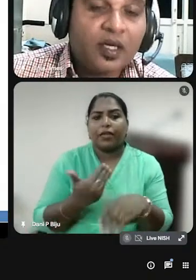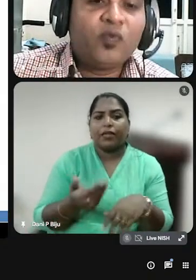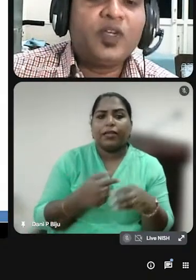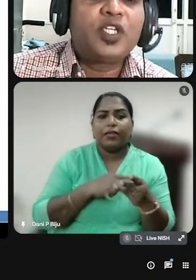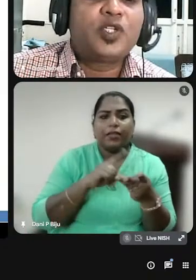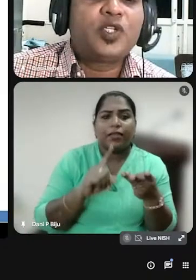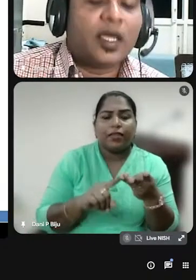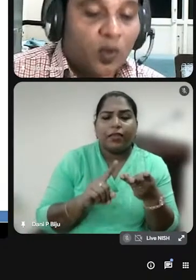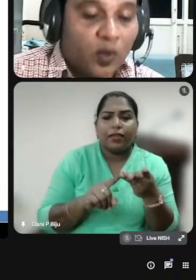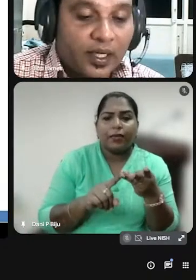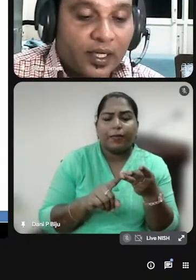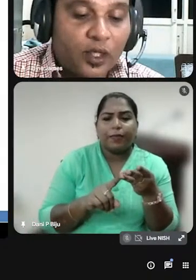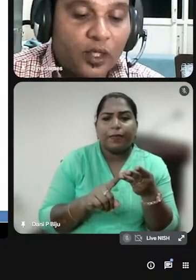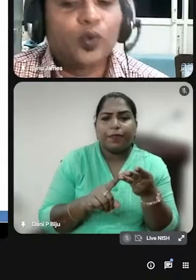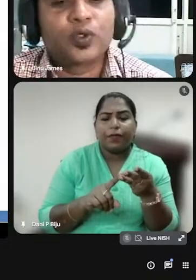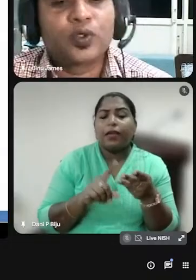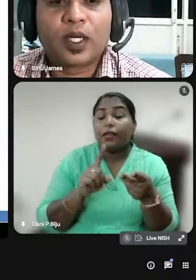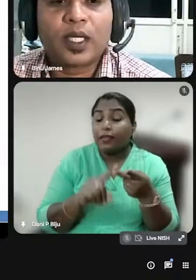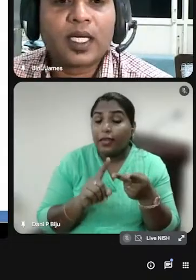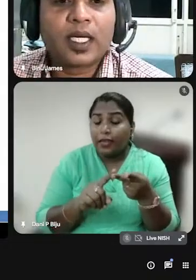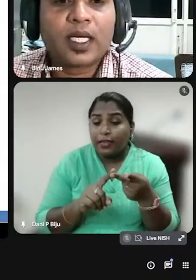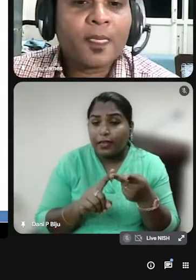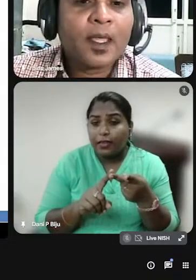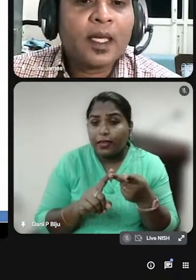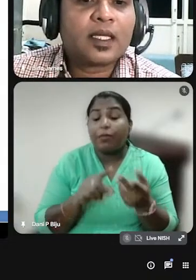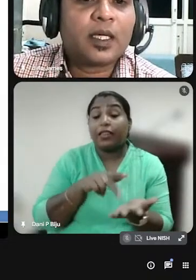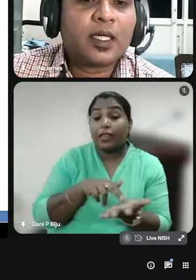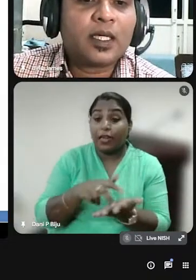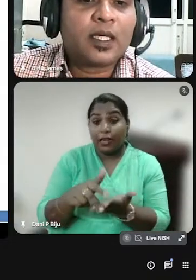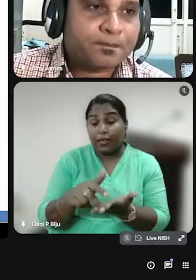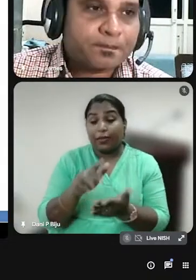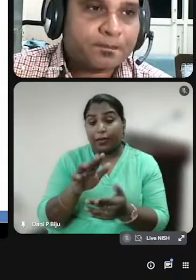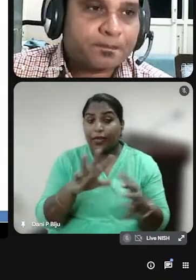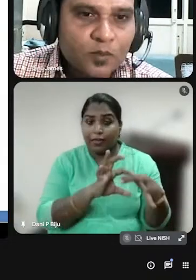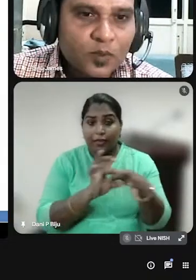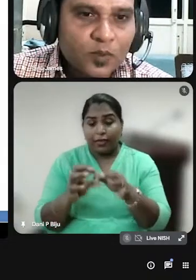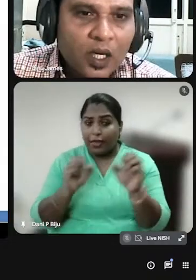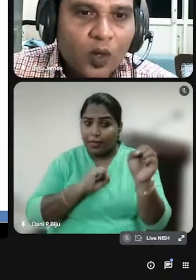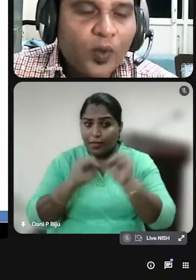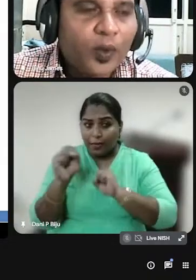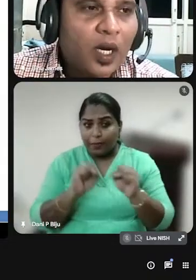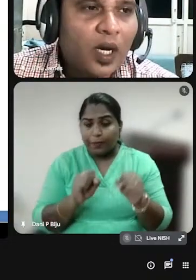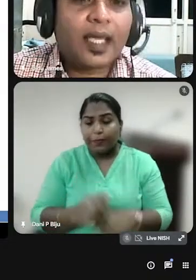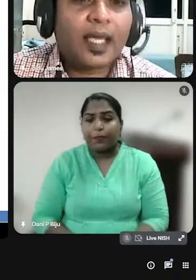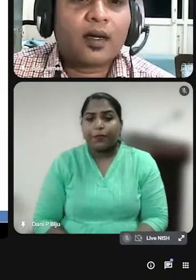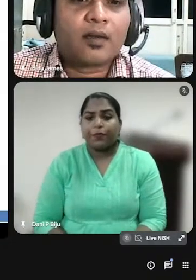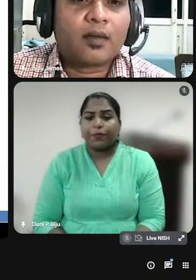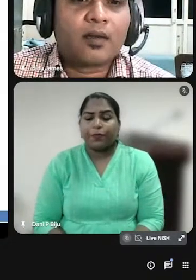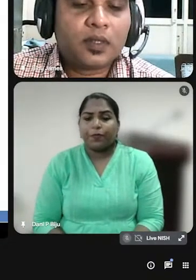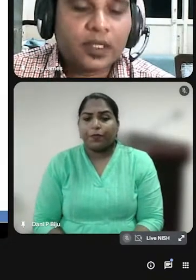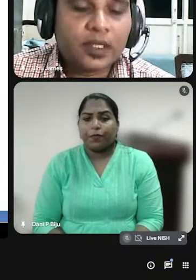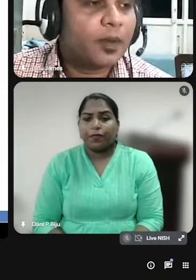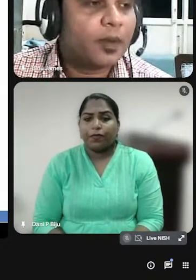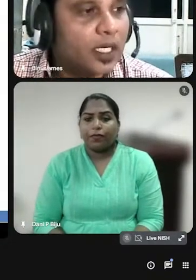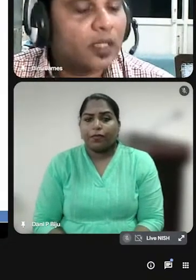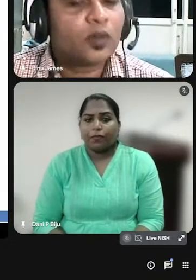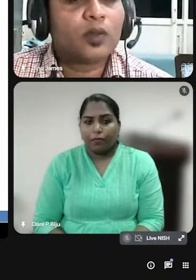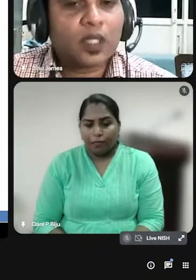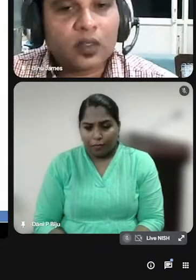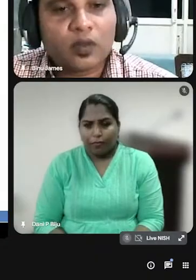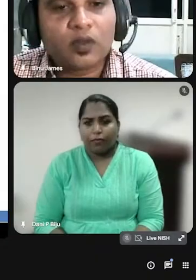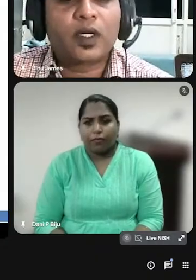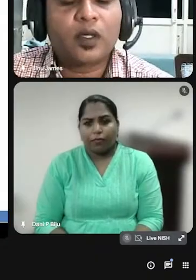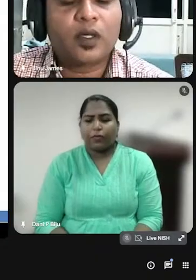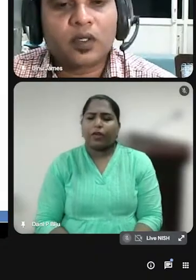കാര്യമാണ് വിഷ്വൽ ആൻഡ് ഓഡിറ്ററി ക്യൂസ് എന്ന് പറയുന്നത്. അതായത് നമ്മള് ഒരു അടയാളം, ഇപ്പൊ